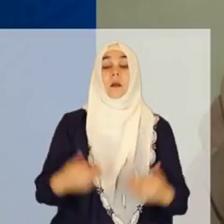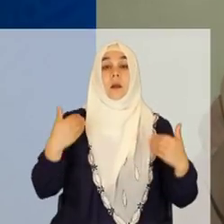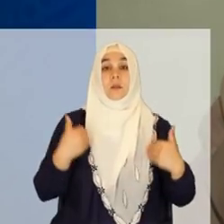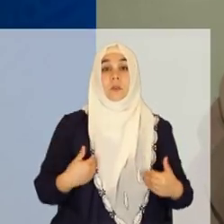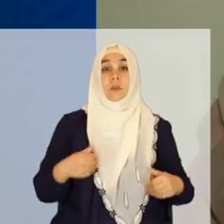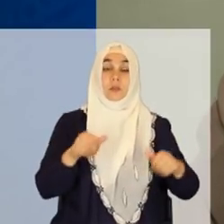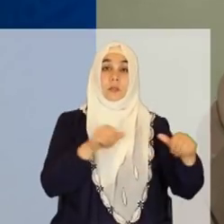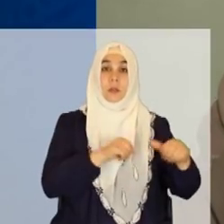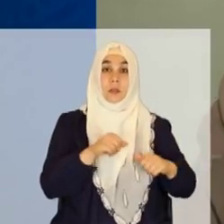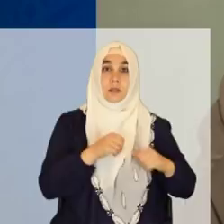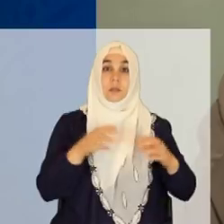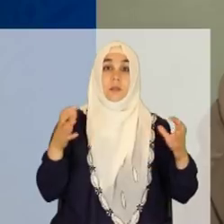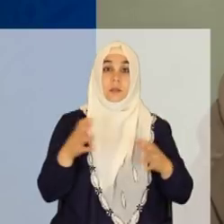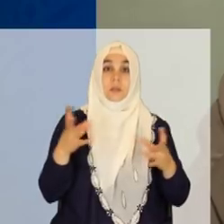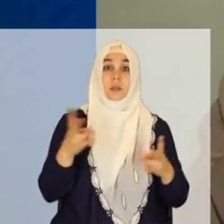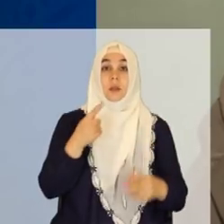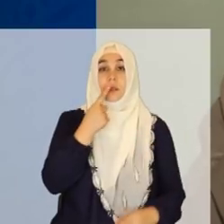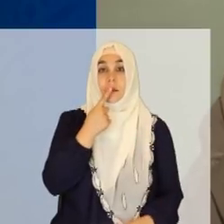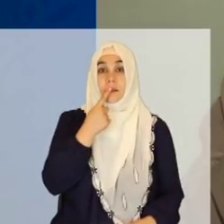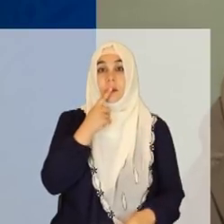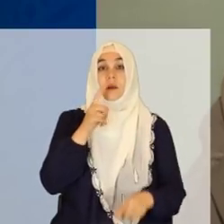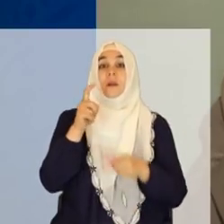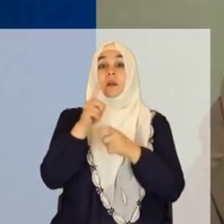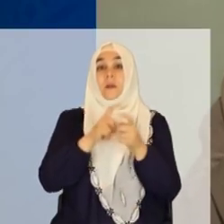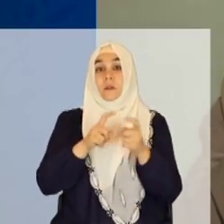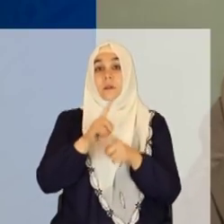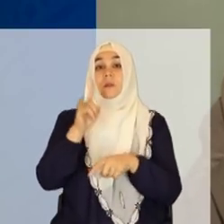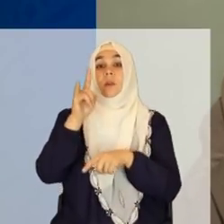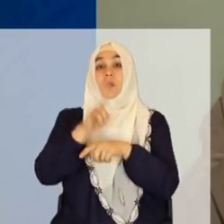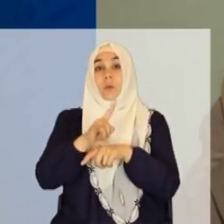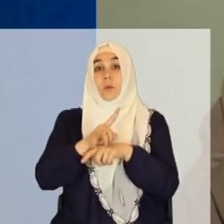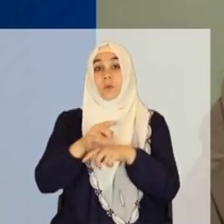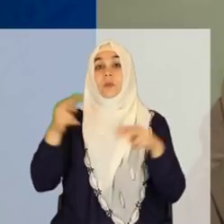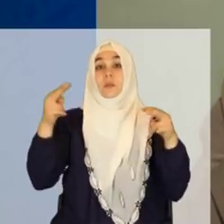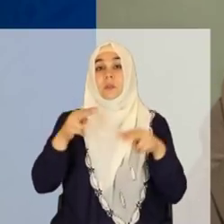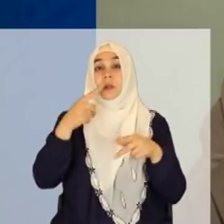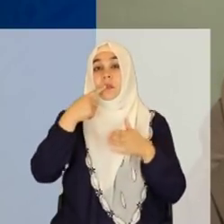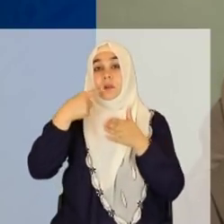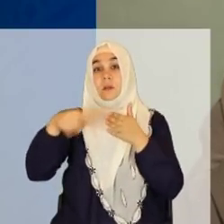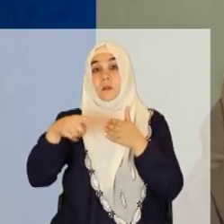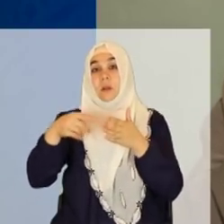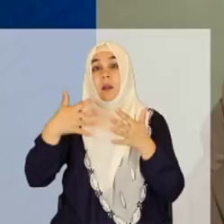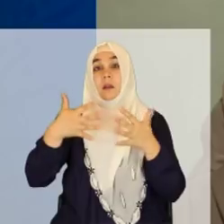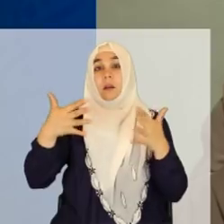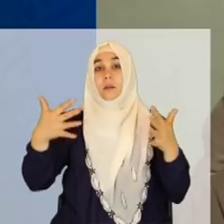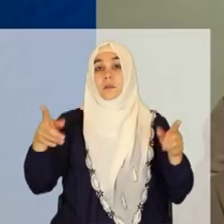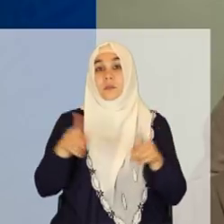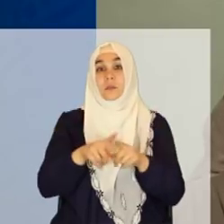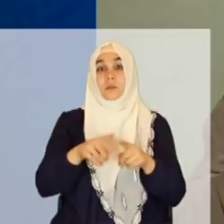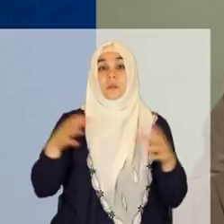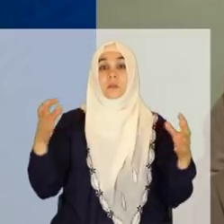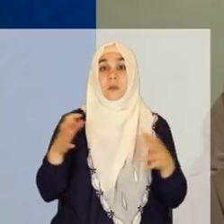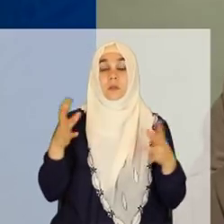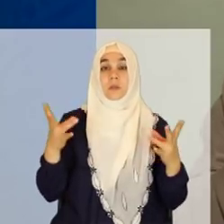A'zolarini gunohdan saqlaydi. Tilini g'iybatdan, yolg'ondan, bo'xtondan, chaqimchilikdan va boshqa narsalardan